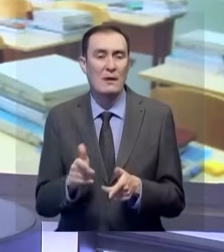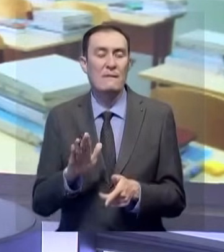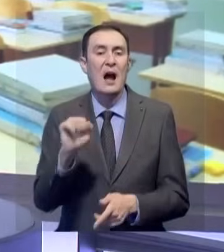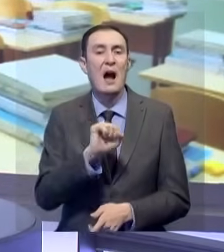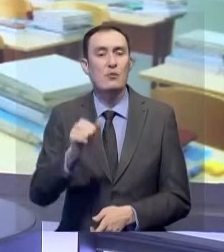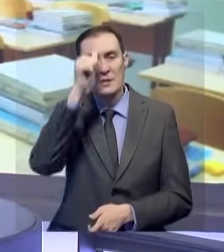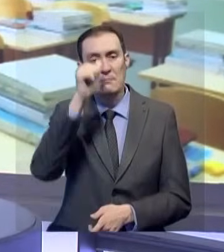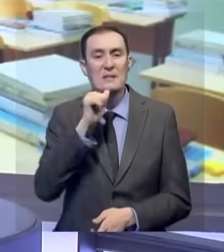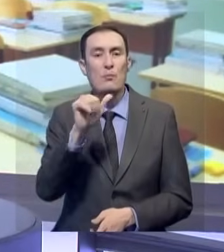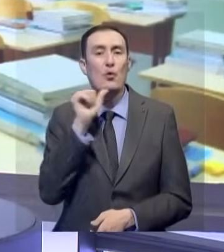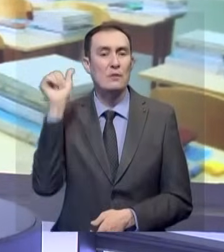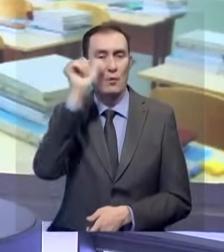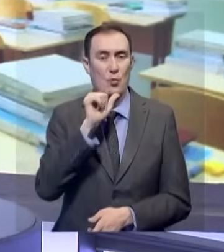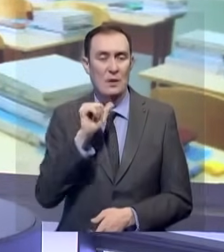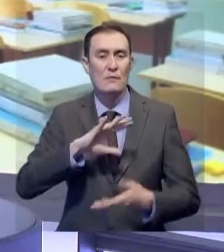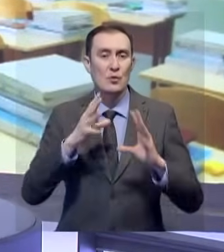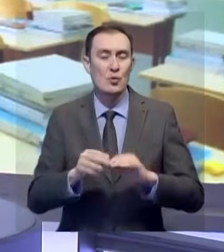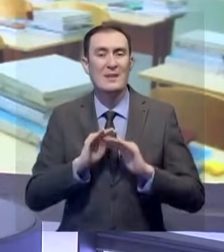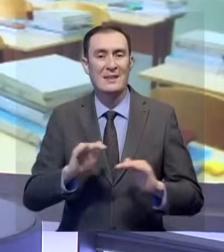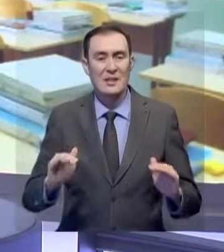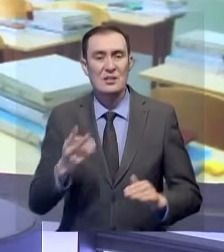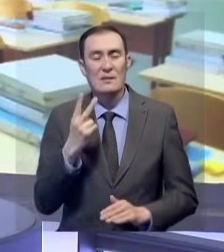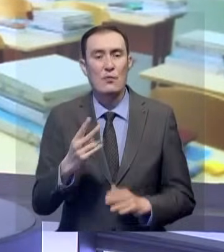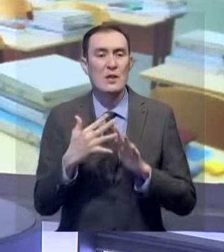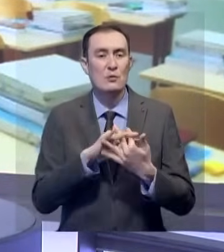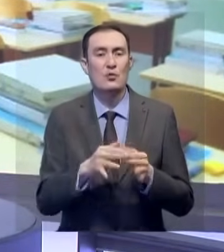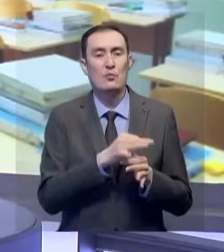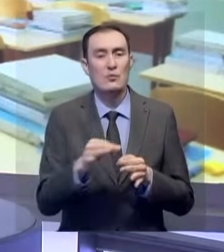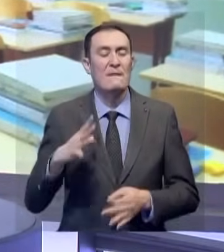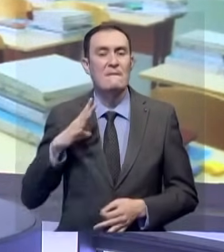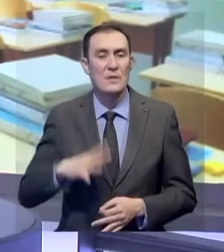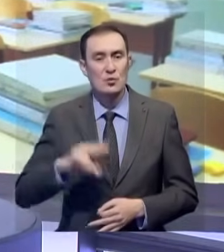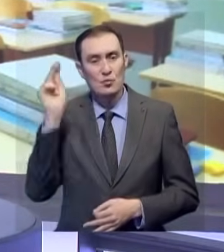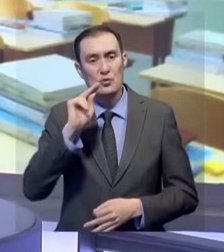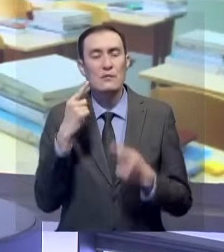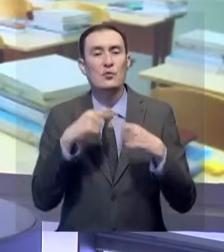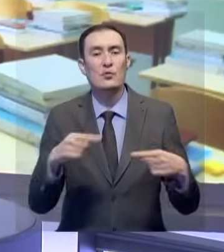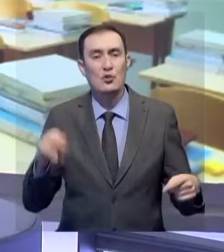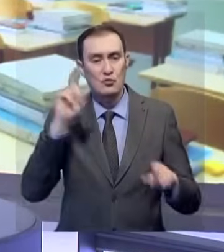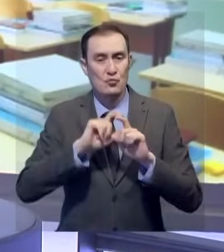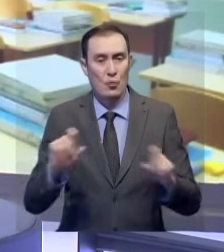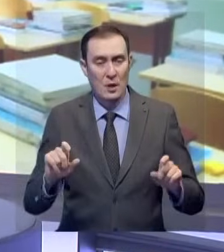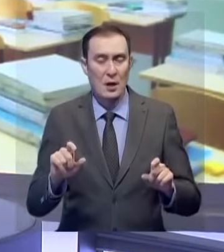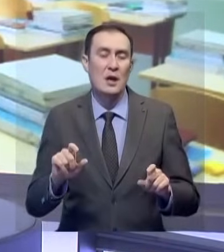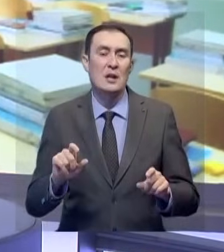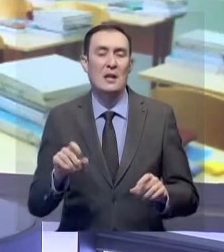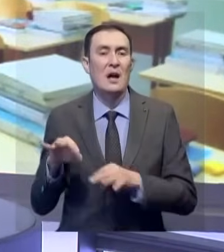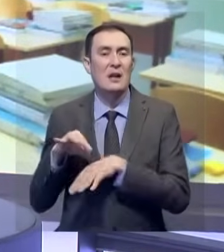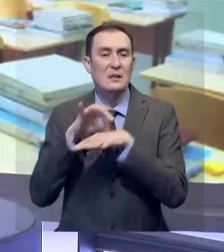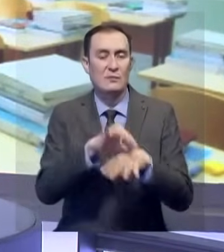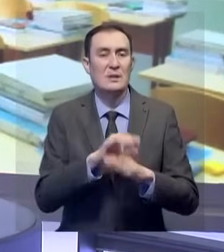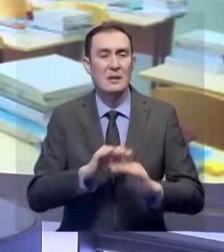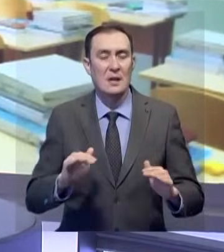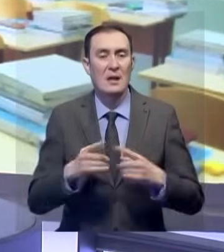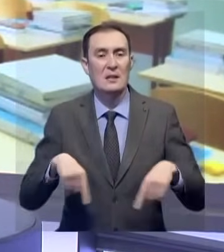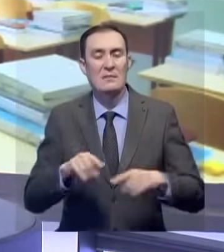эксплуатацию еще в августе прошлого года. В итоге дети из двух населенных пунктов вынуждены учиться в других школах. Для развозки